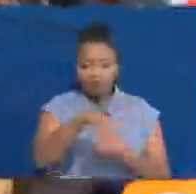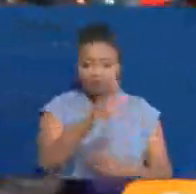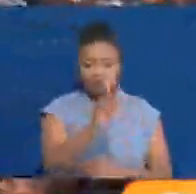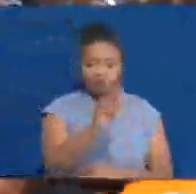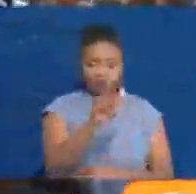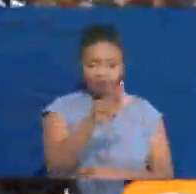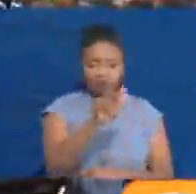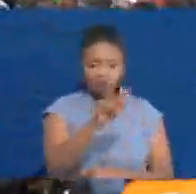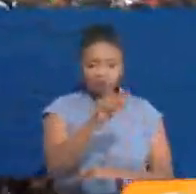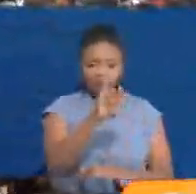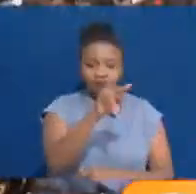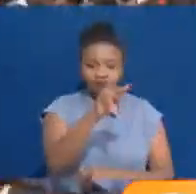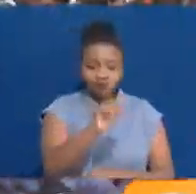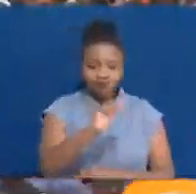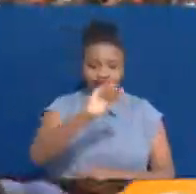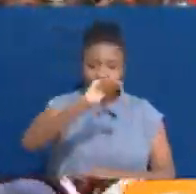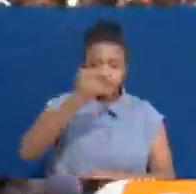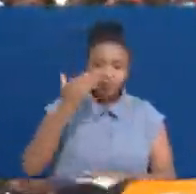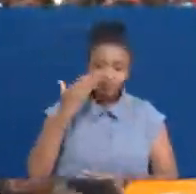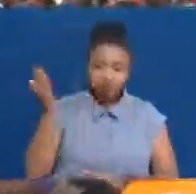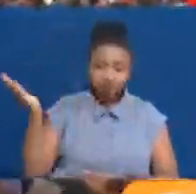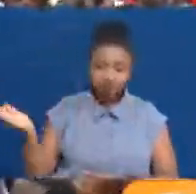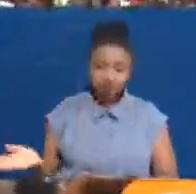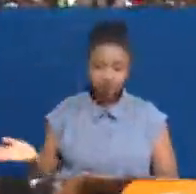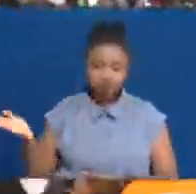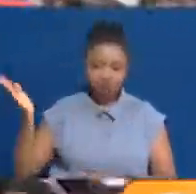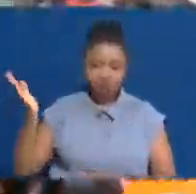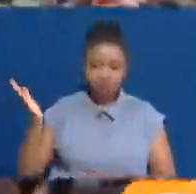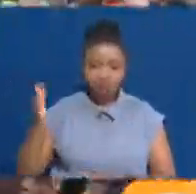Town. Wananchi wa Karatina mjambo.